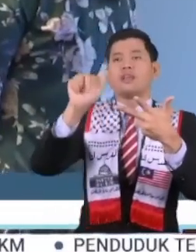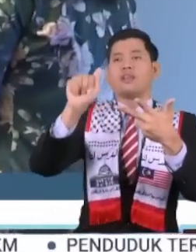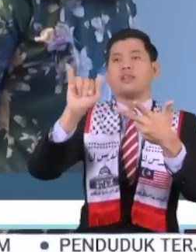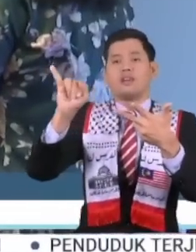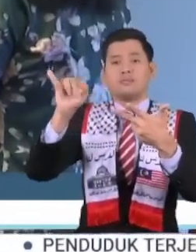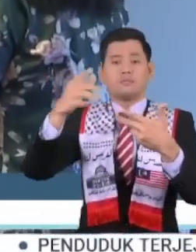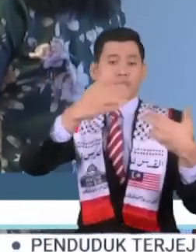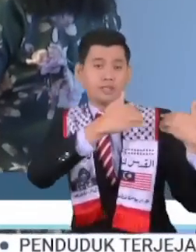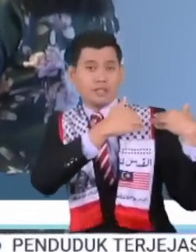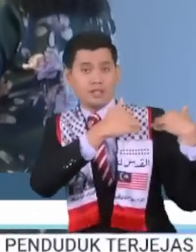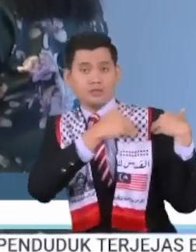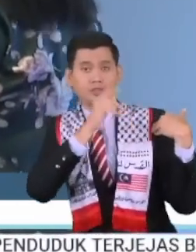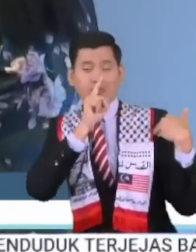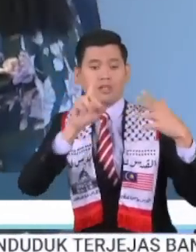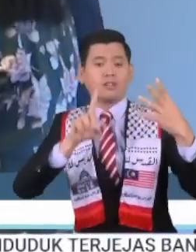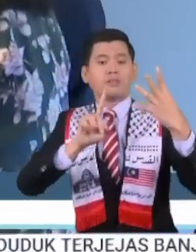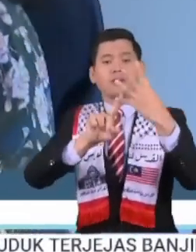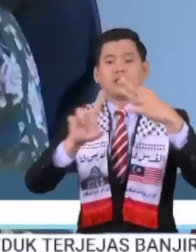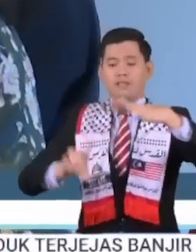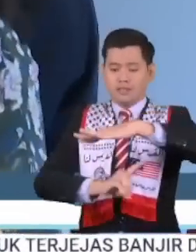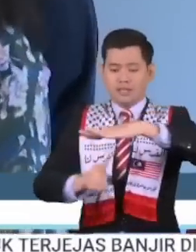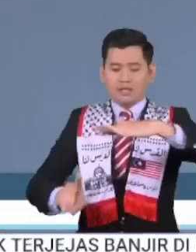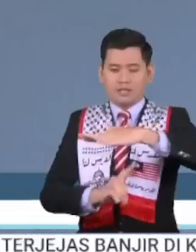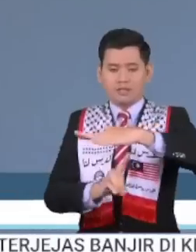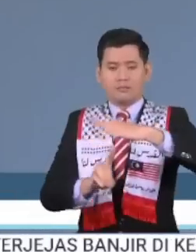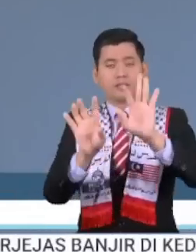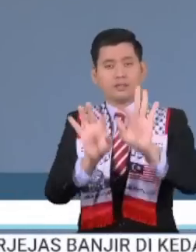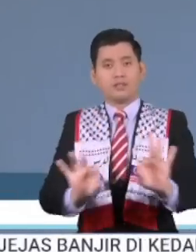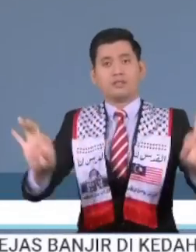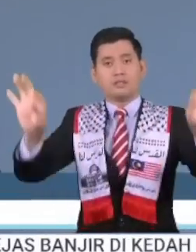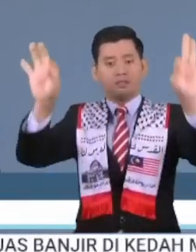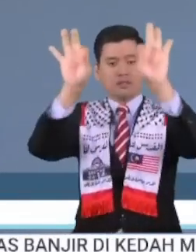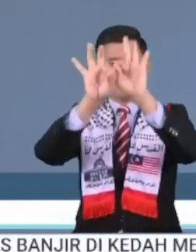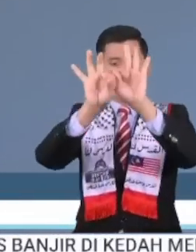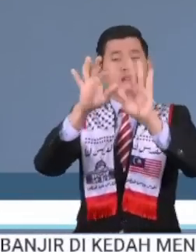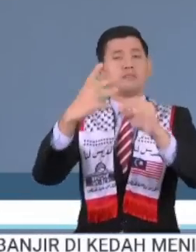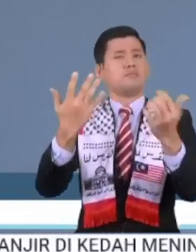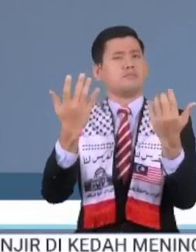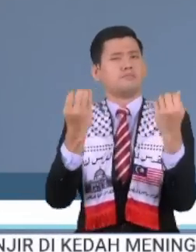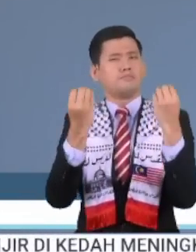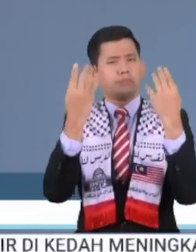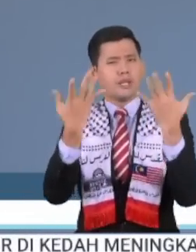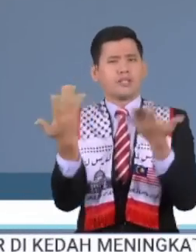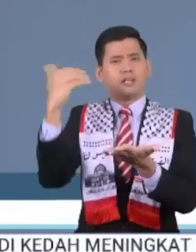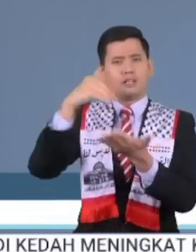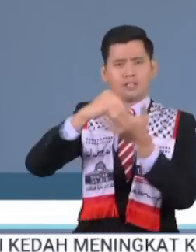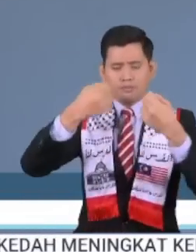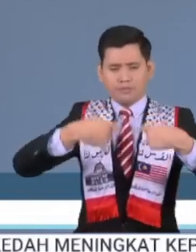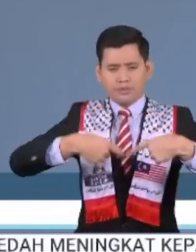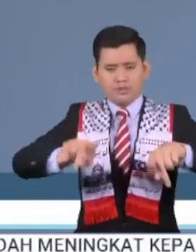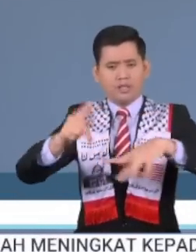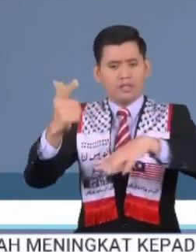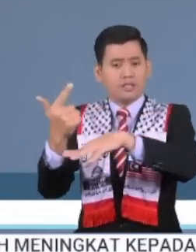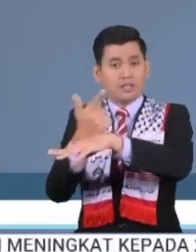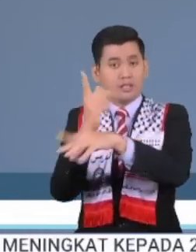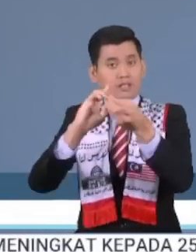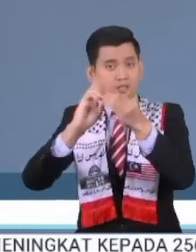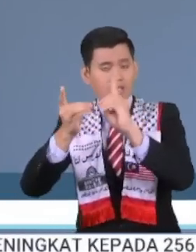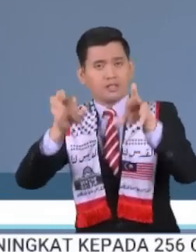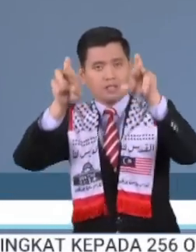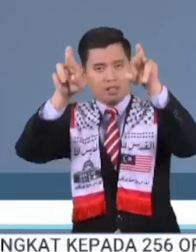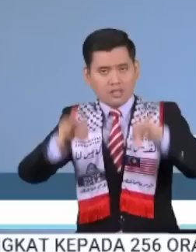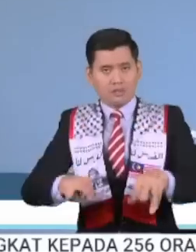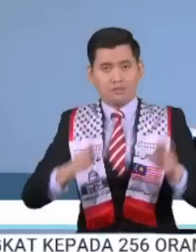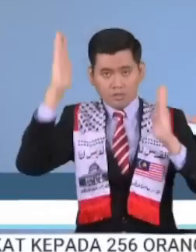yang bertanggungjawab dan dasar mengutamakan awan. Untuk menyediakan lebih banyak peluang latihan digital kepada rakyat Malaysia dari